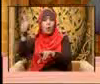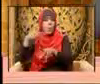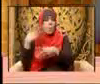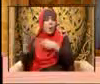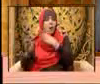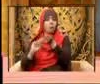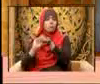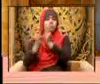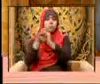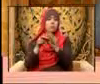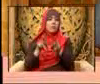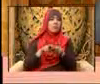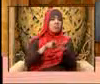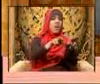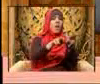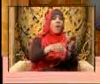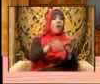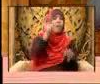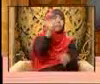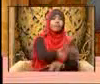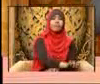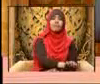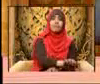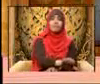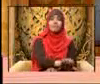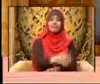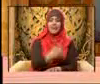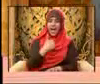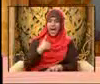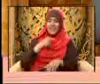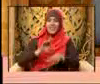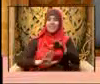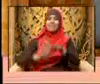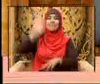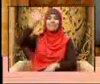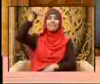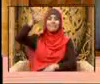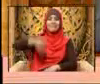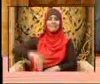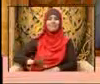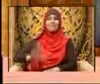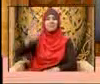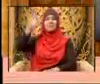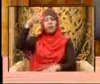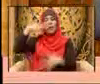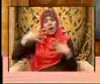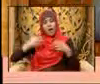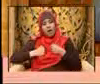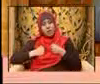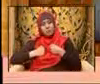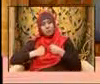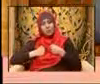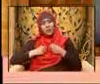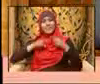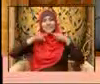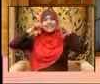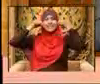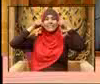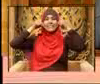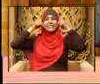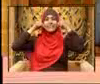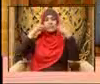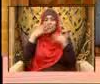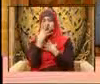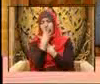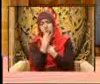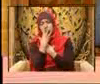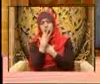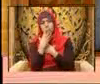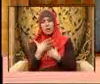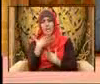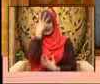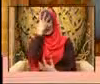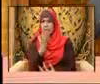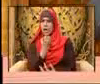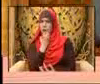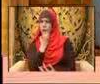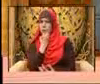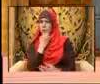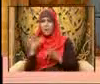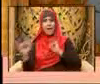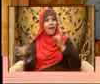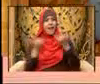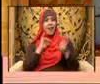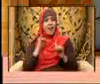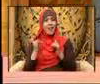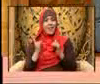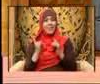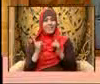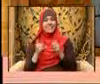وهكذا يتشكل الإنسان ويتشكل مزاجه بين رضا وسخط وبين فرح وبين حزن وبين جد وبين هزل،